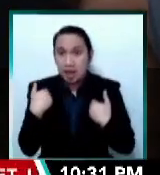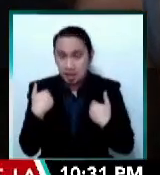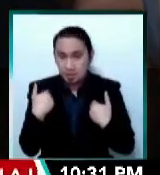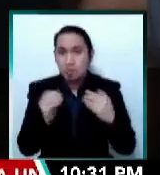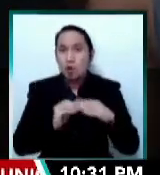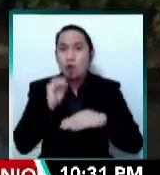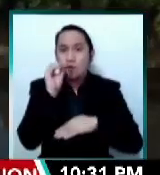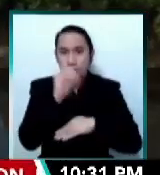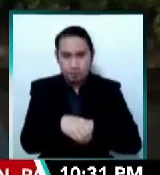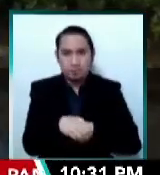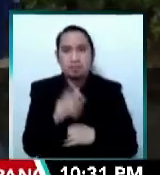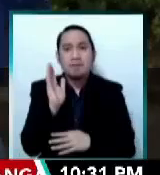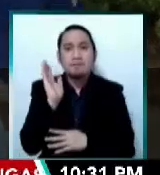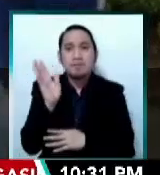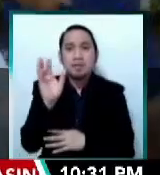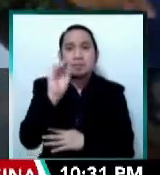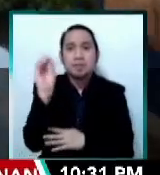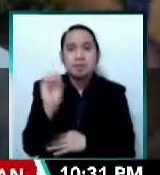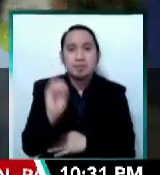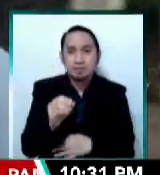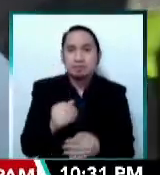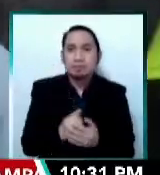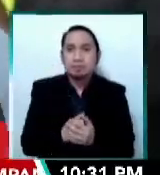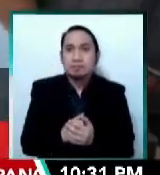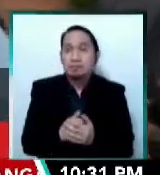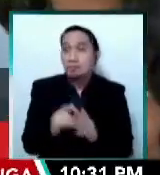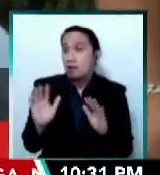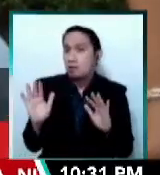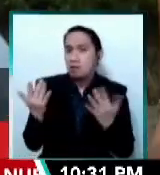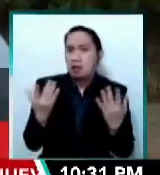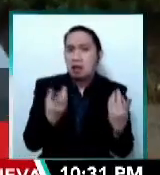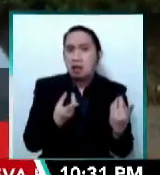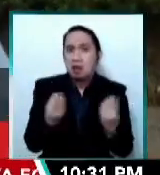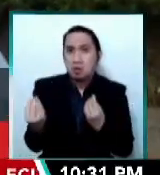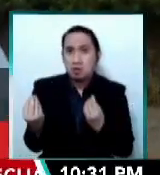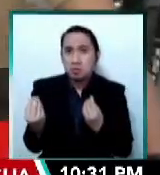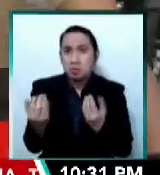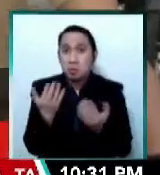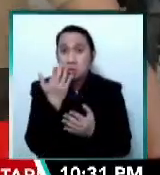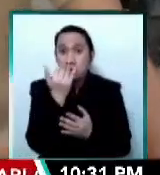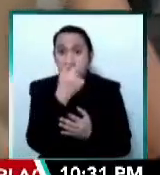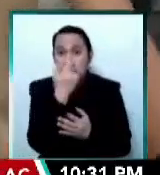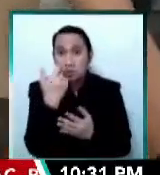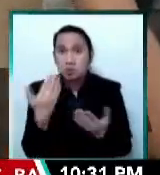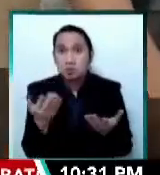50% capacity. Wala akong magawa kasi naghahabol din kami ng ano siya, kita.